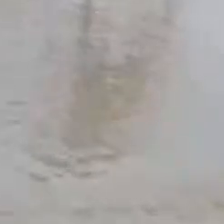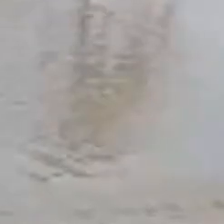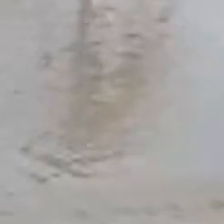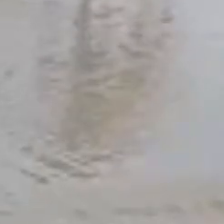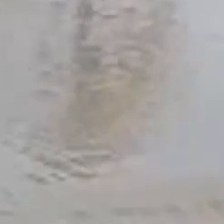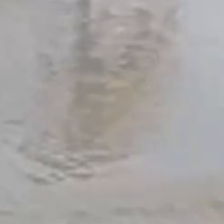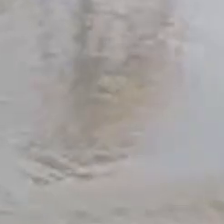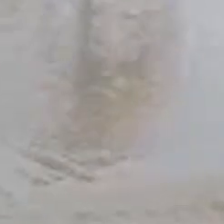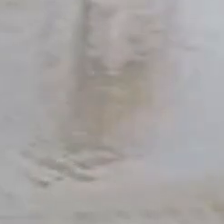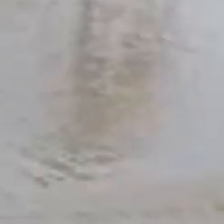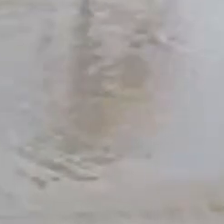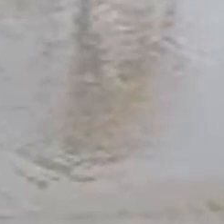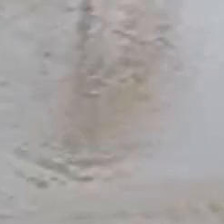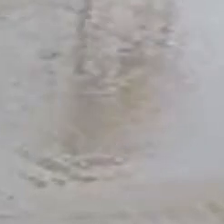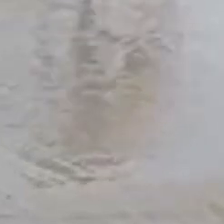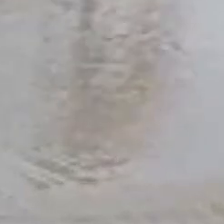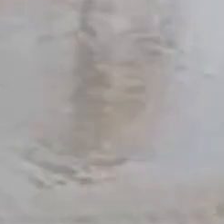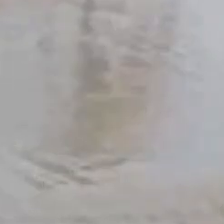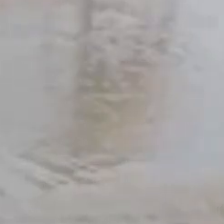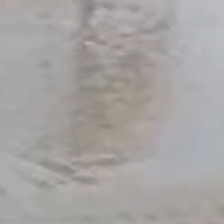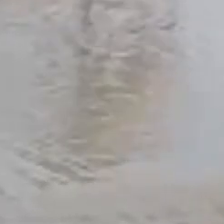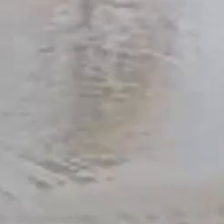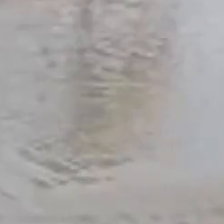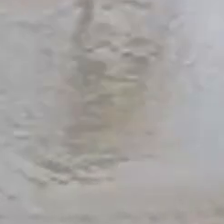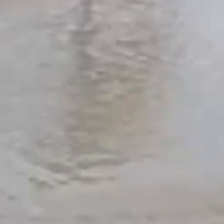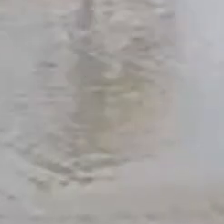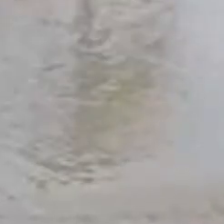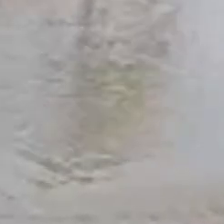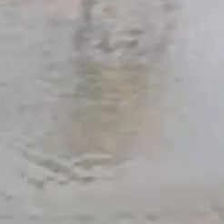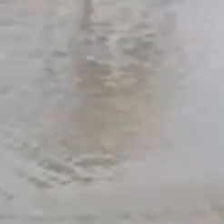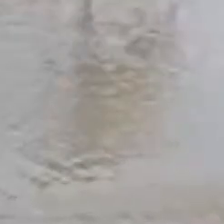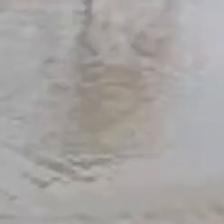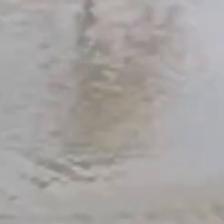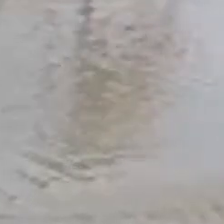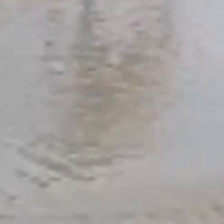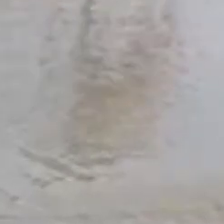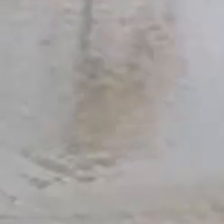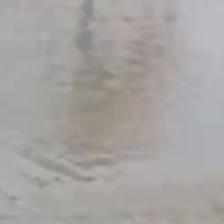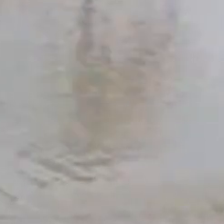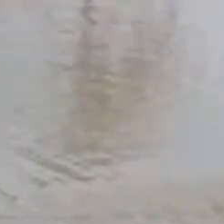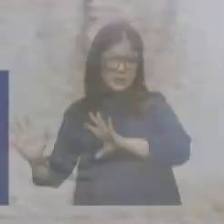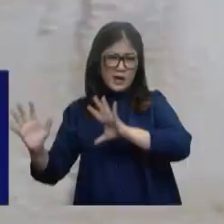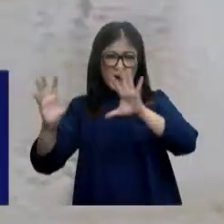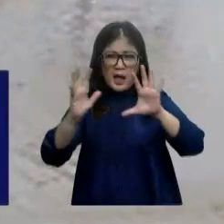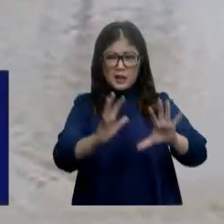Bangga secara keseluruhan telah memploting personil kami untuk disiagakan,